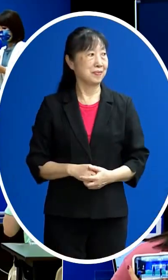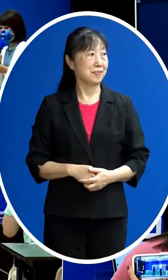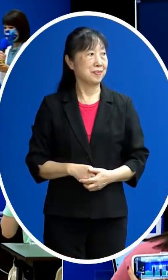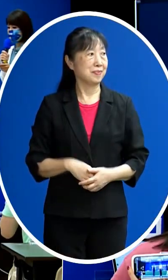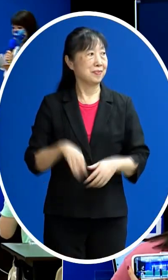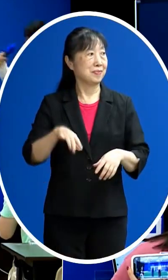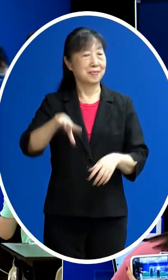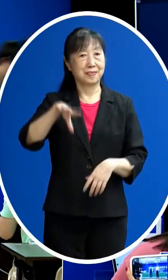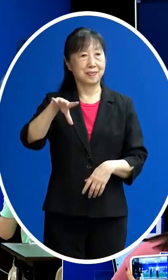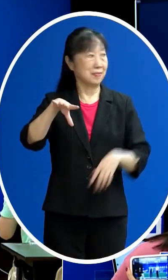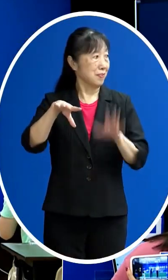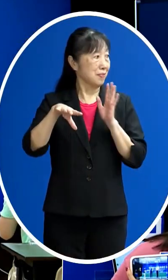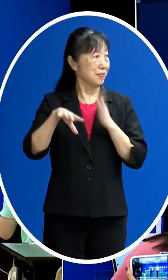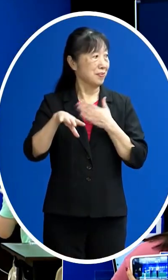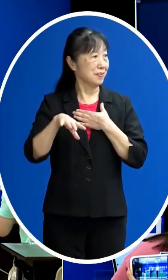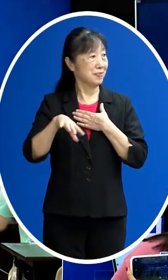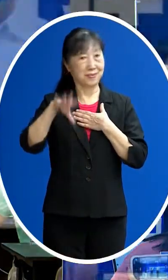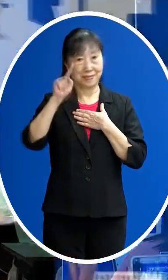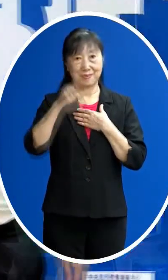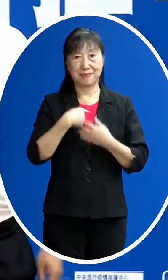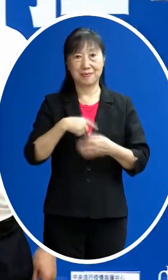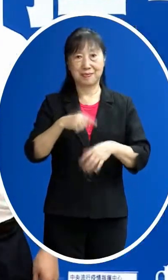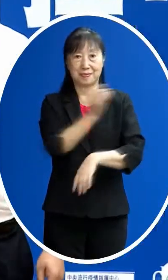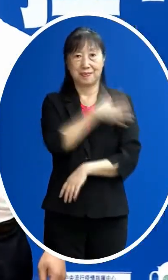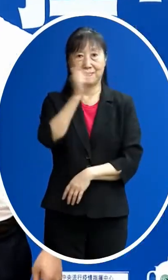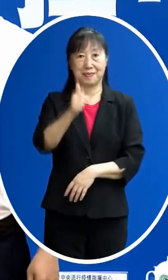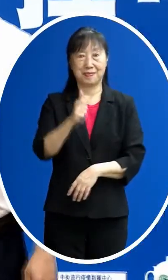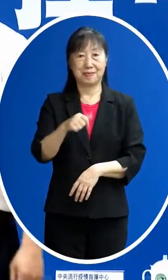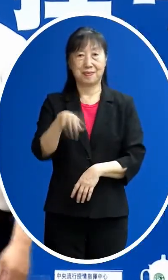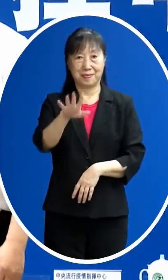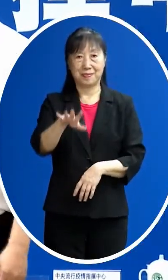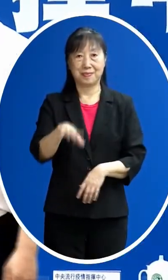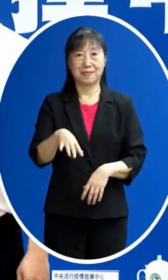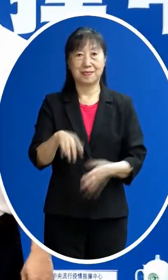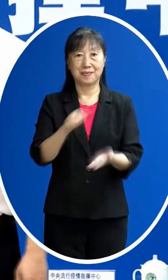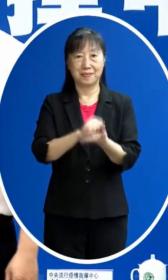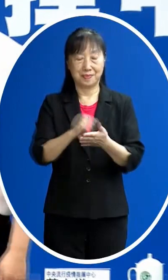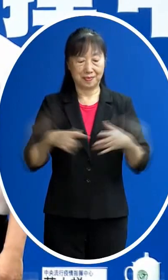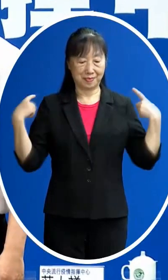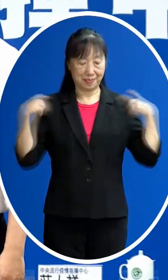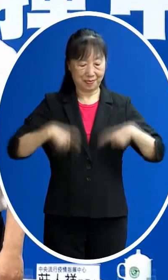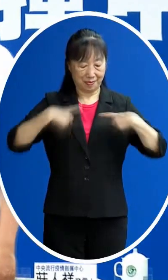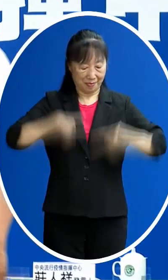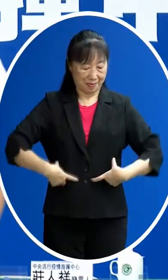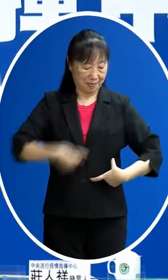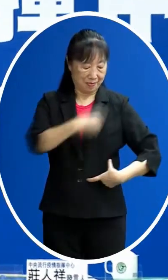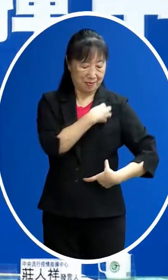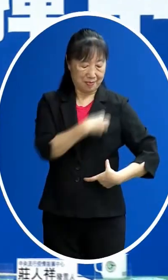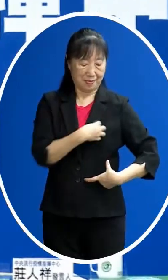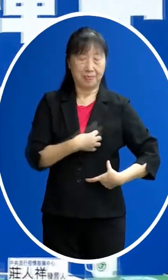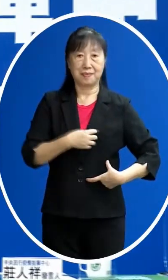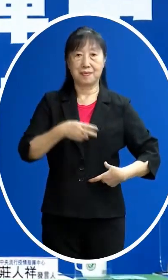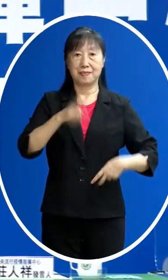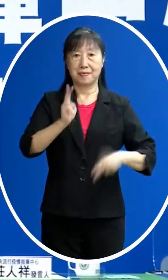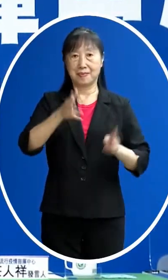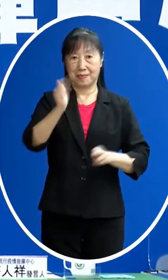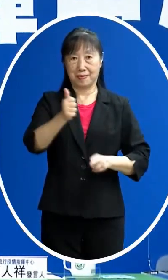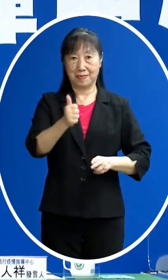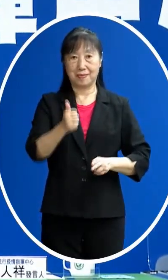我们要请全前指挥官把印有这个指挥官名称的指挥中心背心要交给王指挥